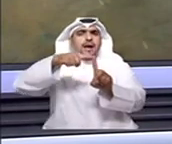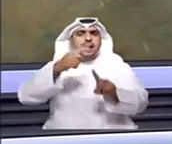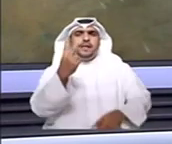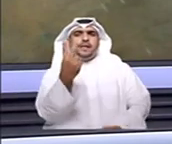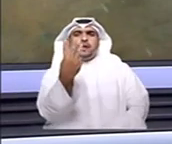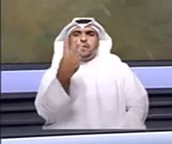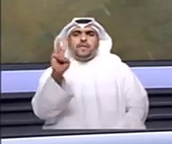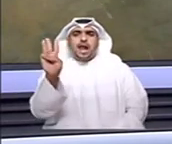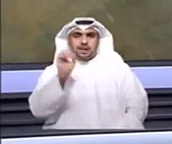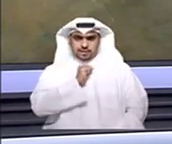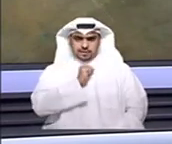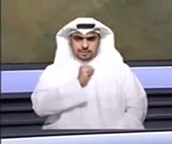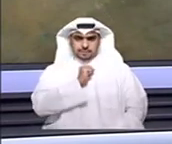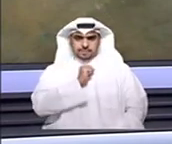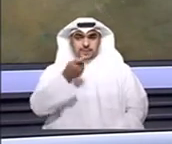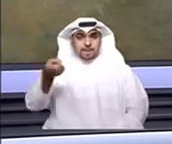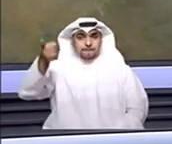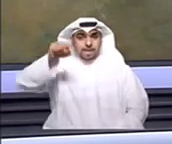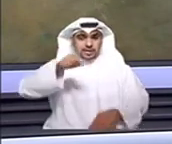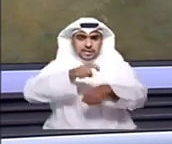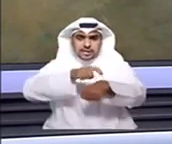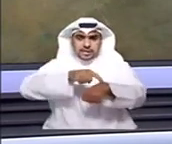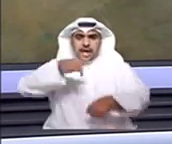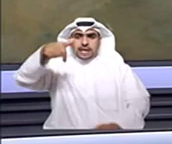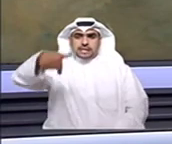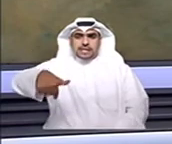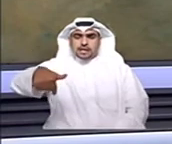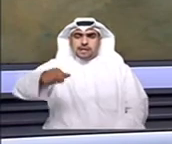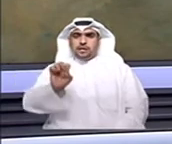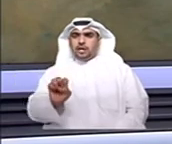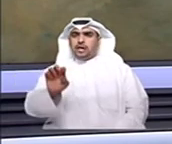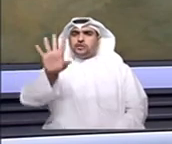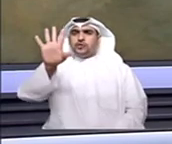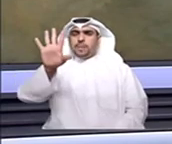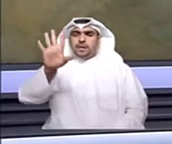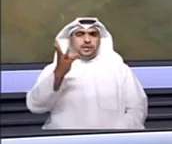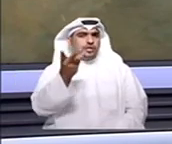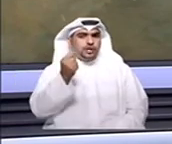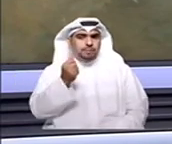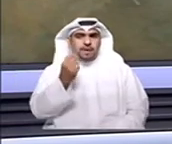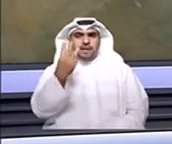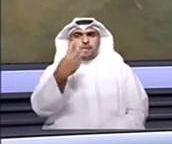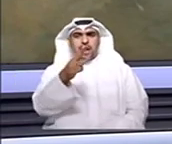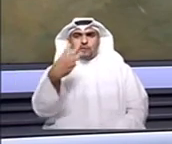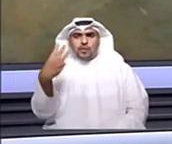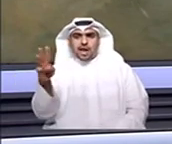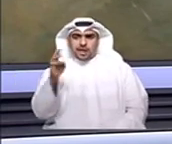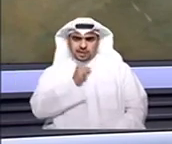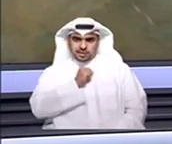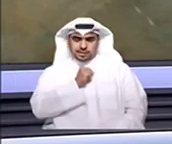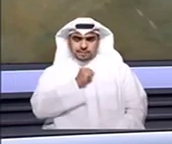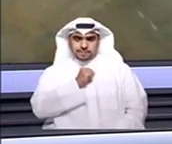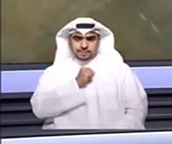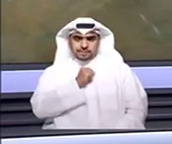درجات الحرارة المتوقعة في الساعة السادسة صباحا في مدينة الكويت 33 درجة مئوية، الأحمدي والخيران 33 و 32 درجة